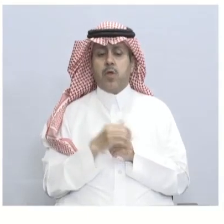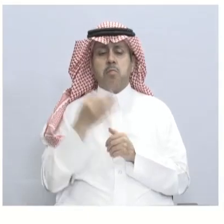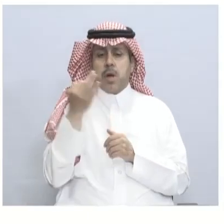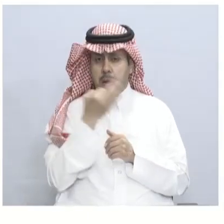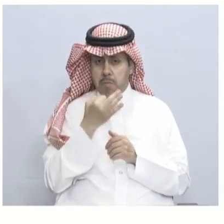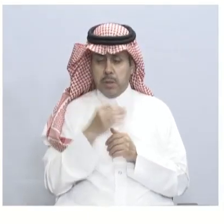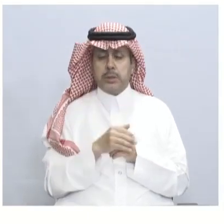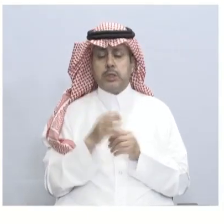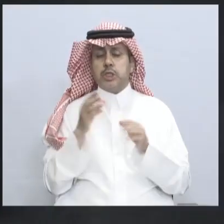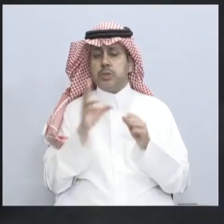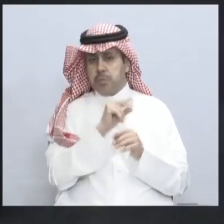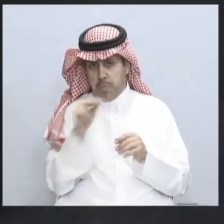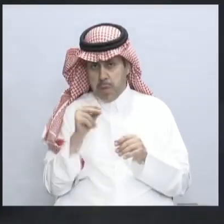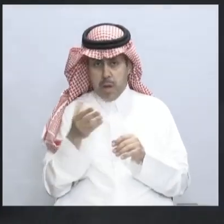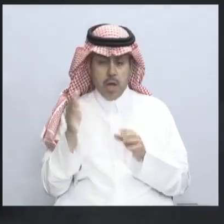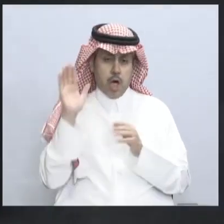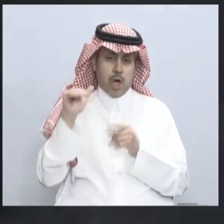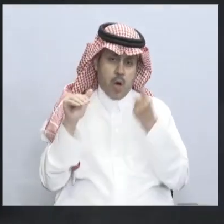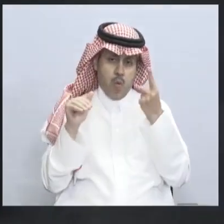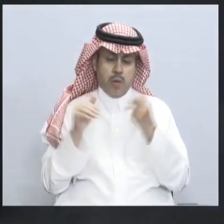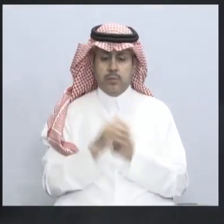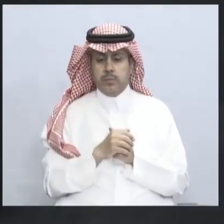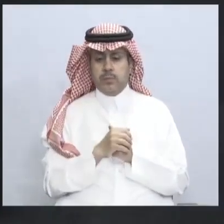كغيرها من الصلوات